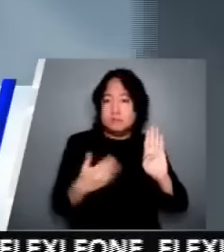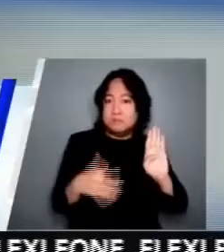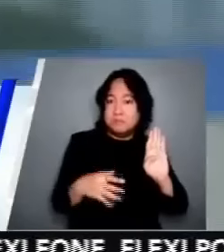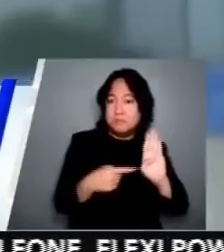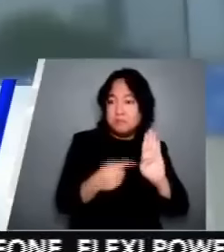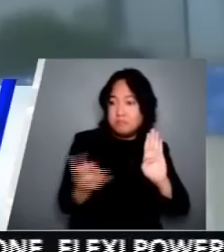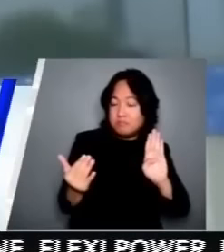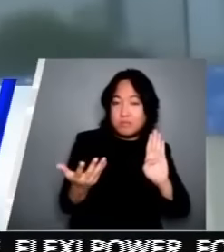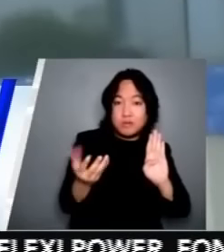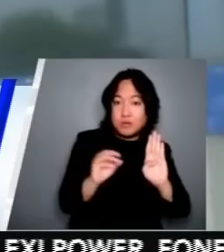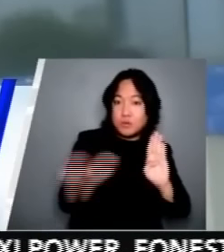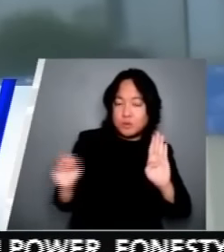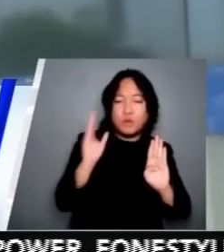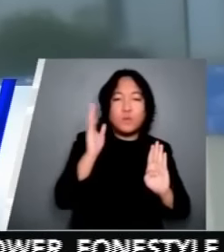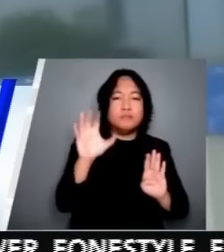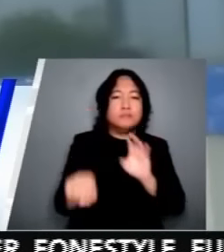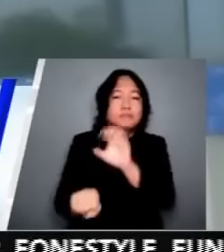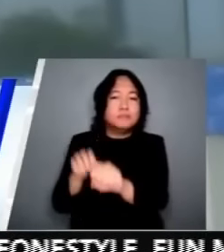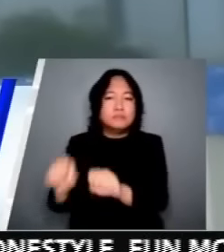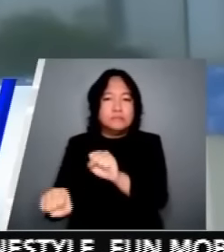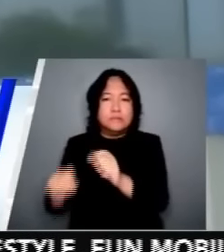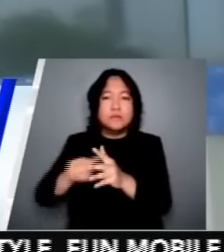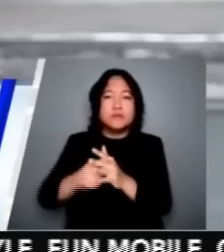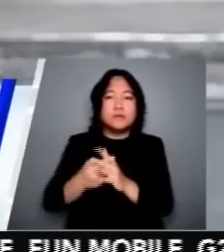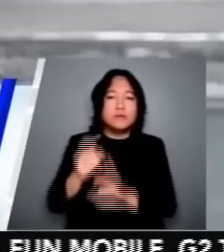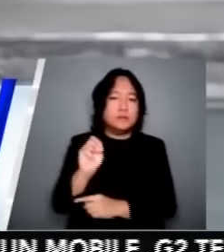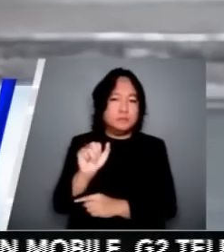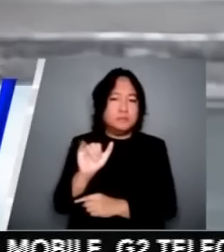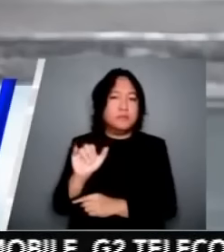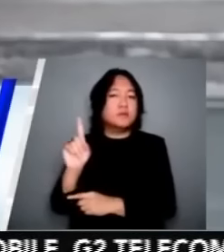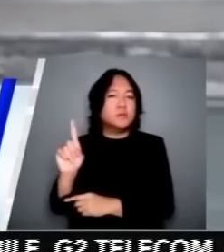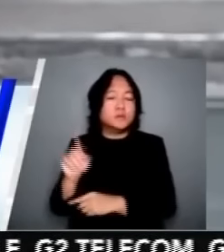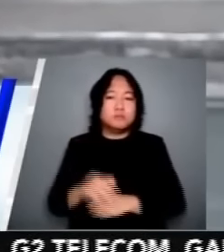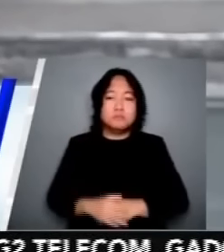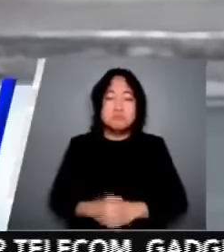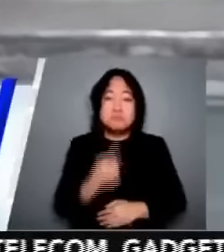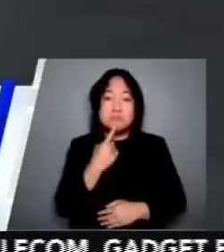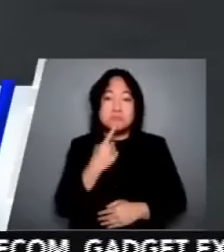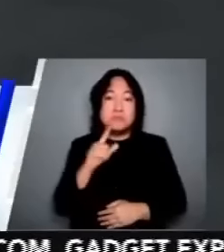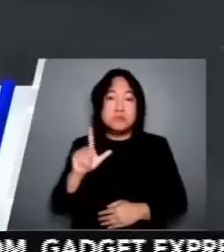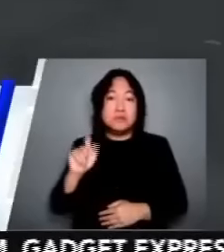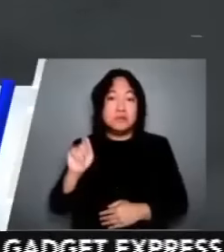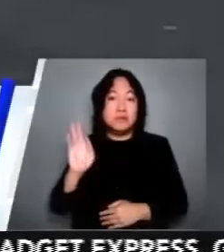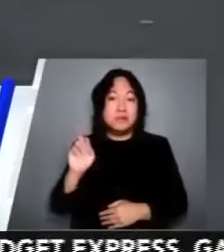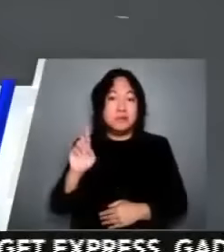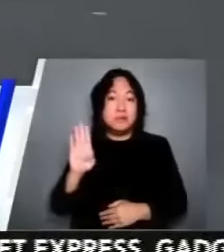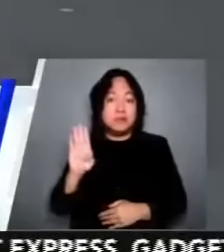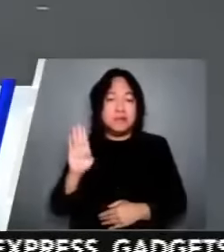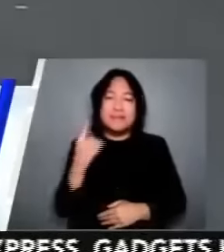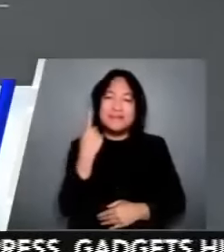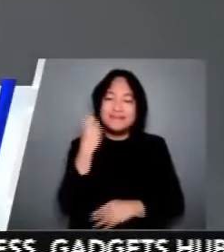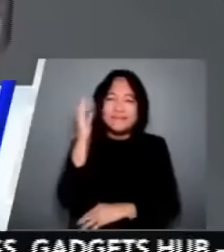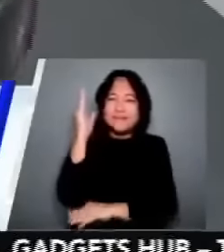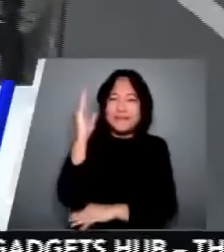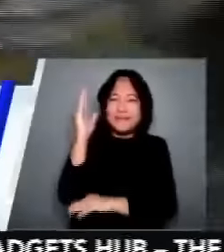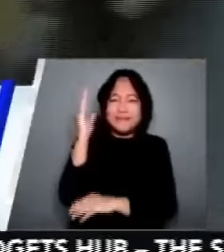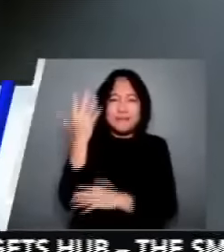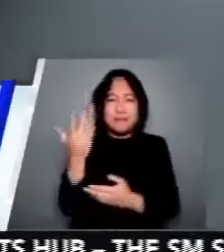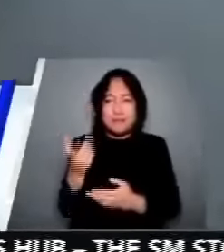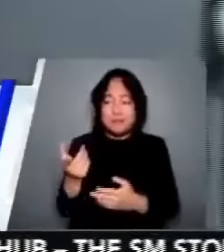them. Sabi naman ng LTFRB, hanggang kaninang tanghali halos walang epekto ang tigil pasada, kaya di na kinailangan mag-deploy ng libreng